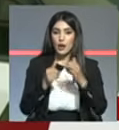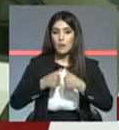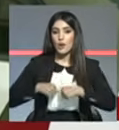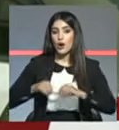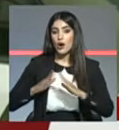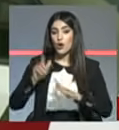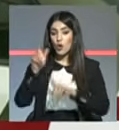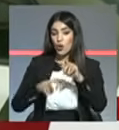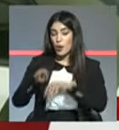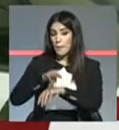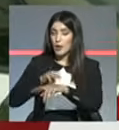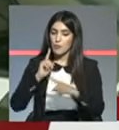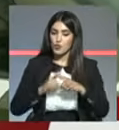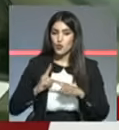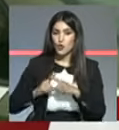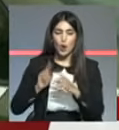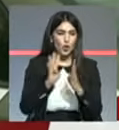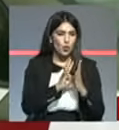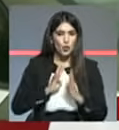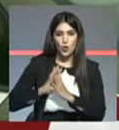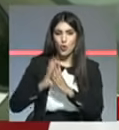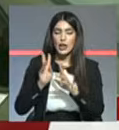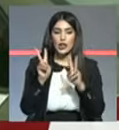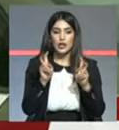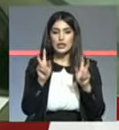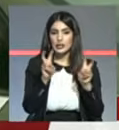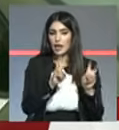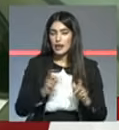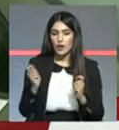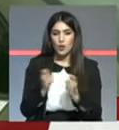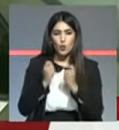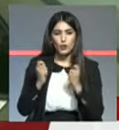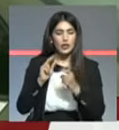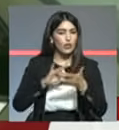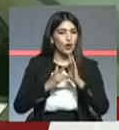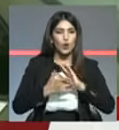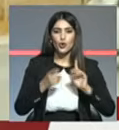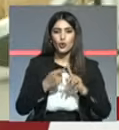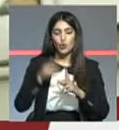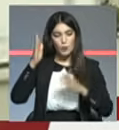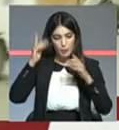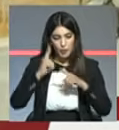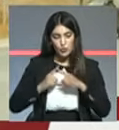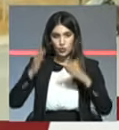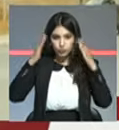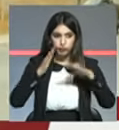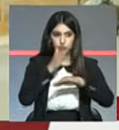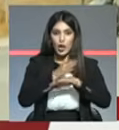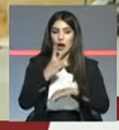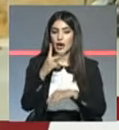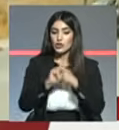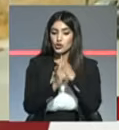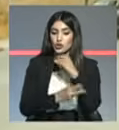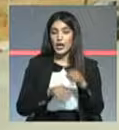ولاتها منع جميع التجمعات وتعرفت التظاهرات ومنع ارتياد لعبد لمده اربعه عشر يوما حتى الاربعاء